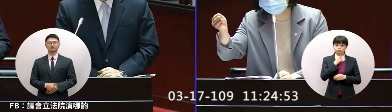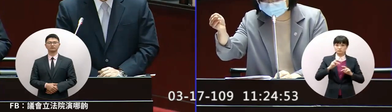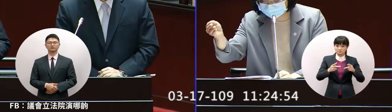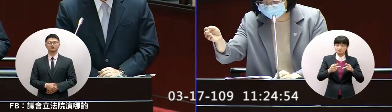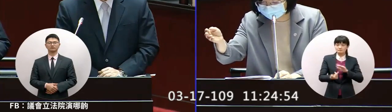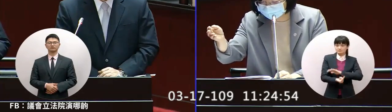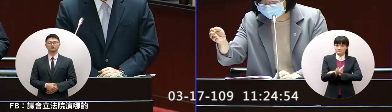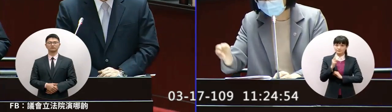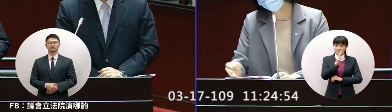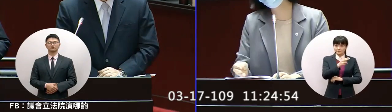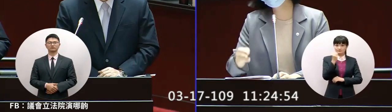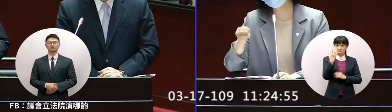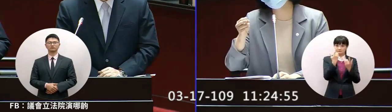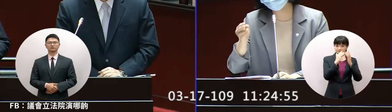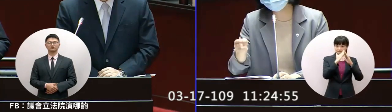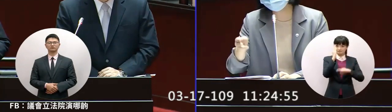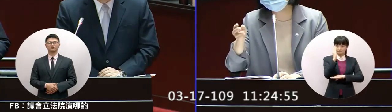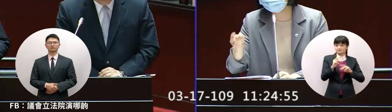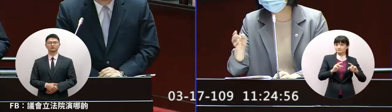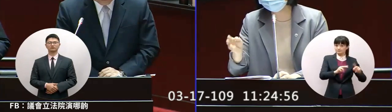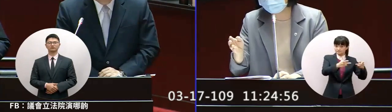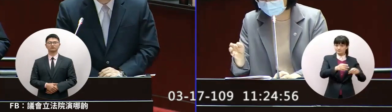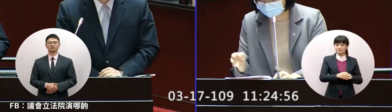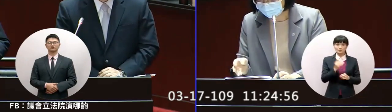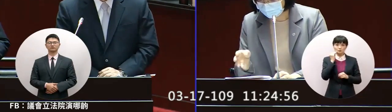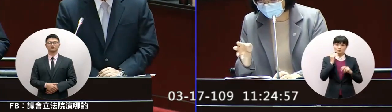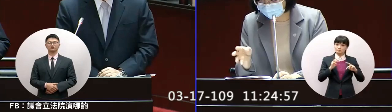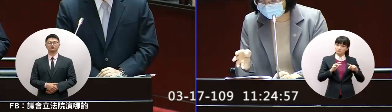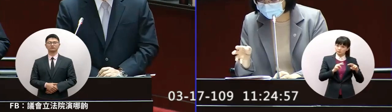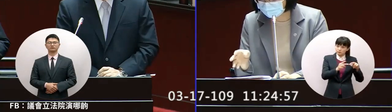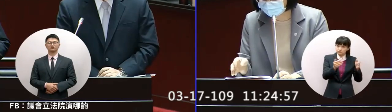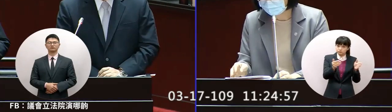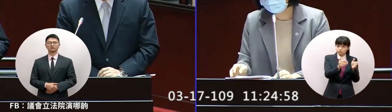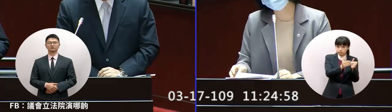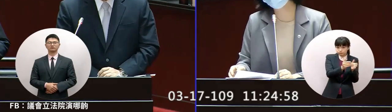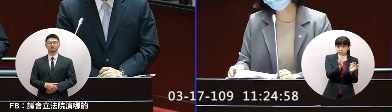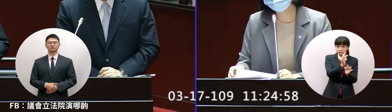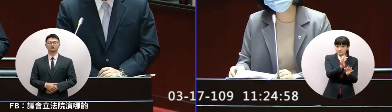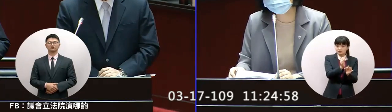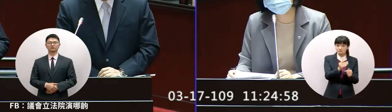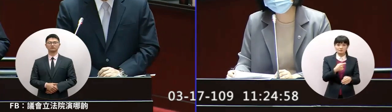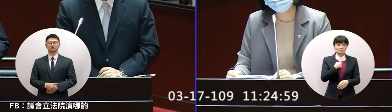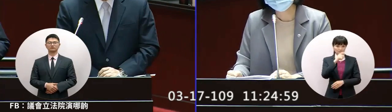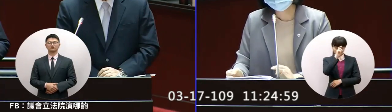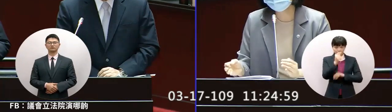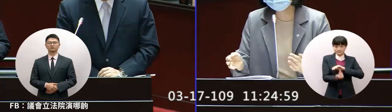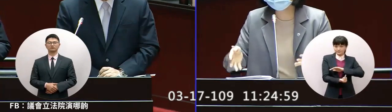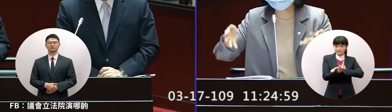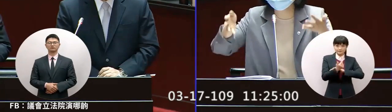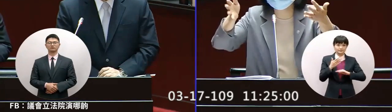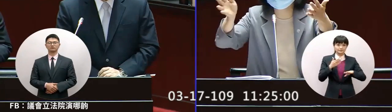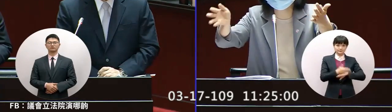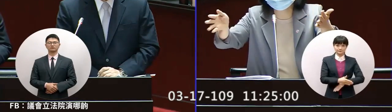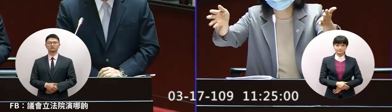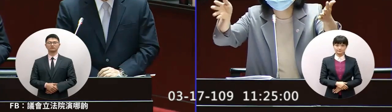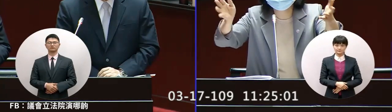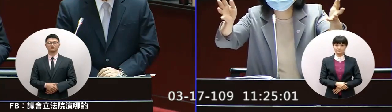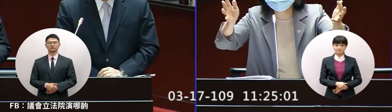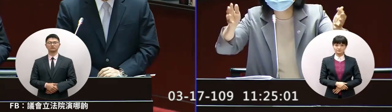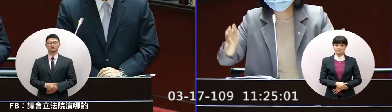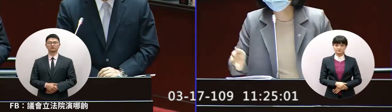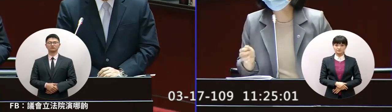请新北市政府修正。如果修正的差不多了，我们希望赶快核定。连一个淡